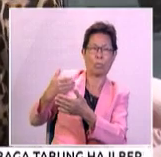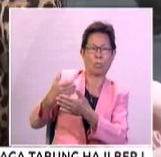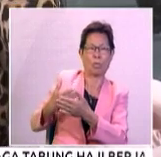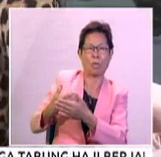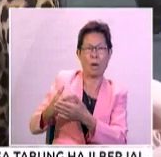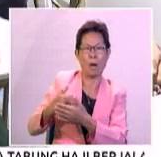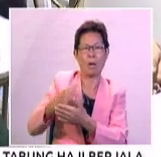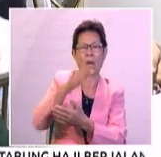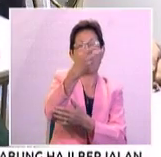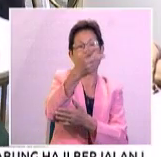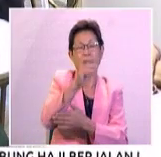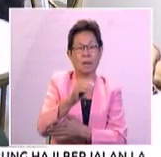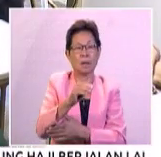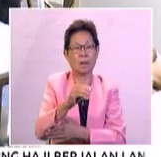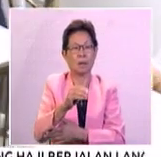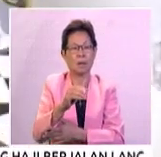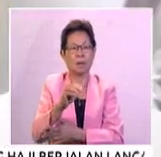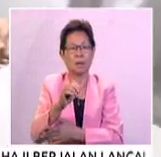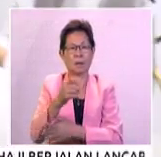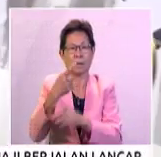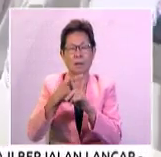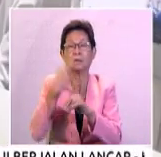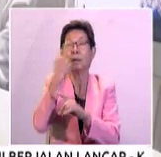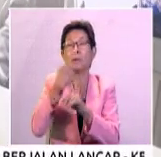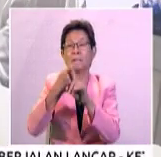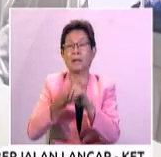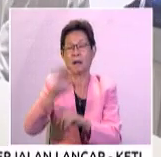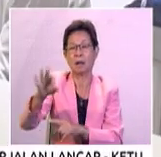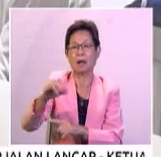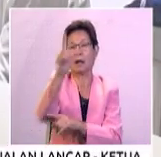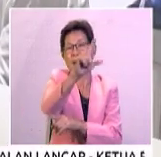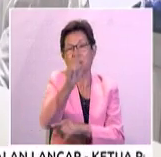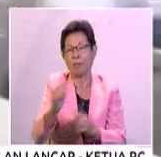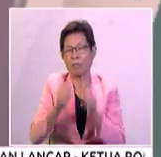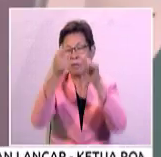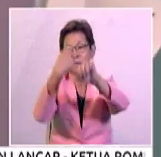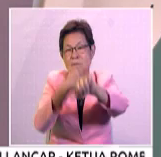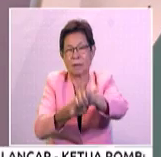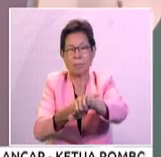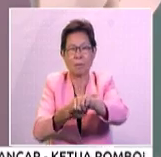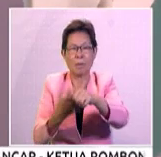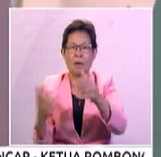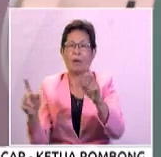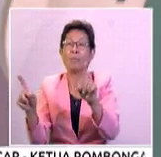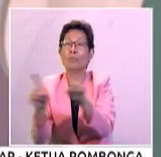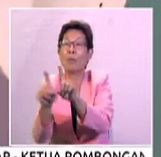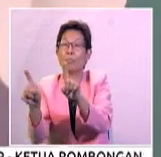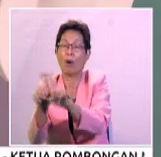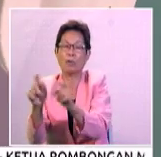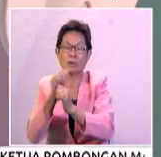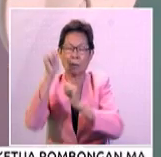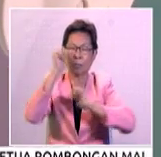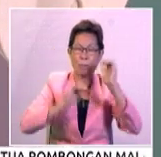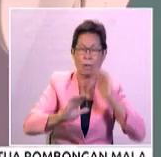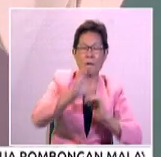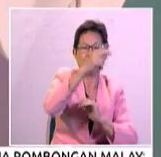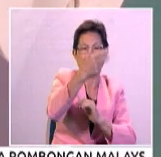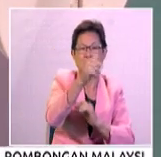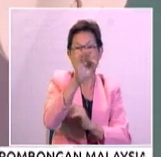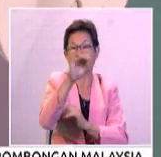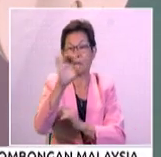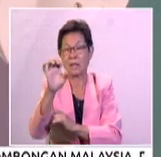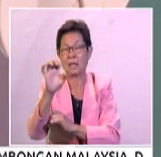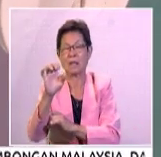disiarkan di RTM berjudul Sape dari Itali, yang buat pertama kalinya menampilkan gandingan beliau dengan pelakon Syafi'i